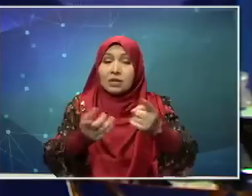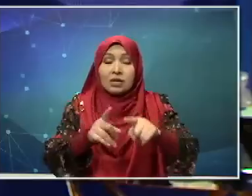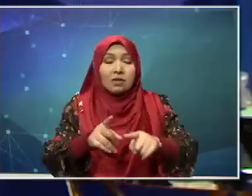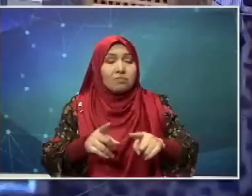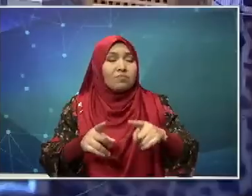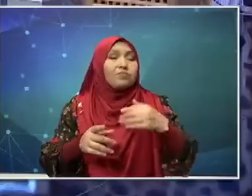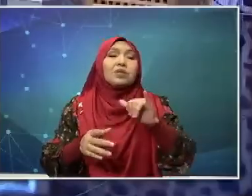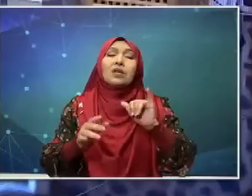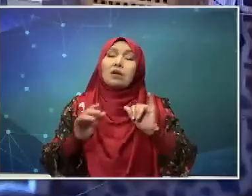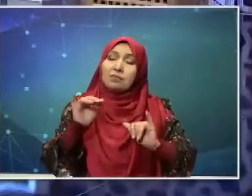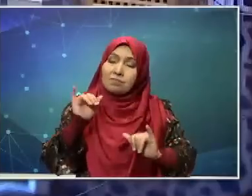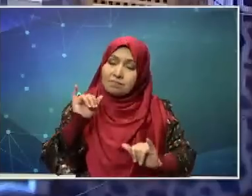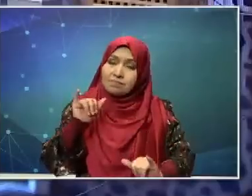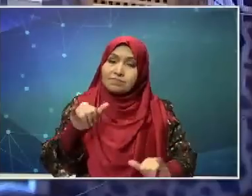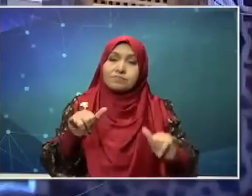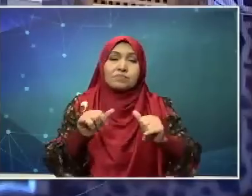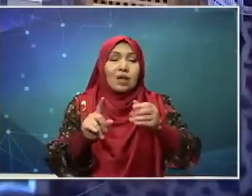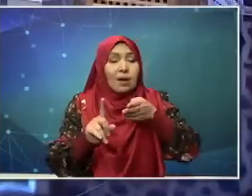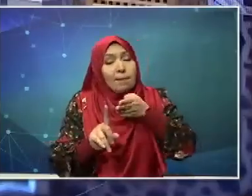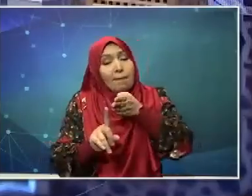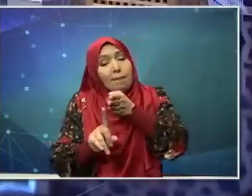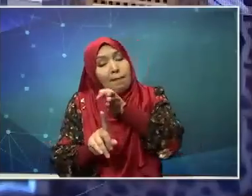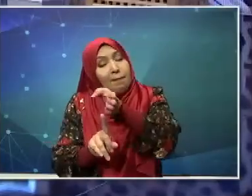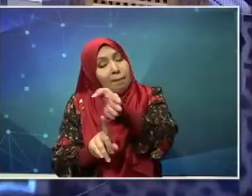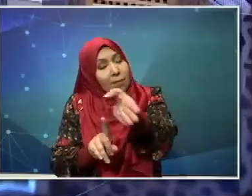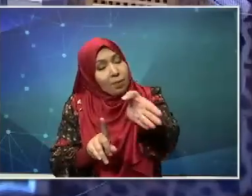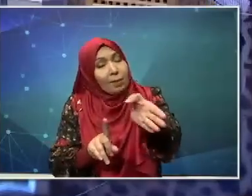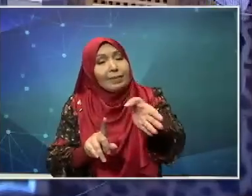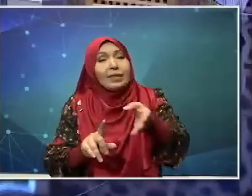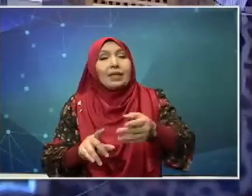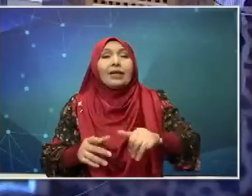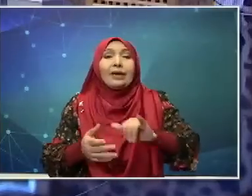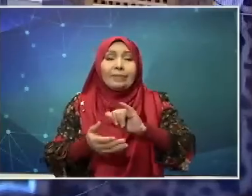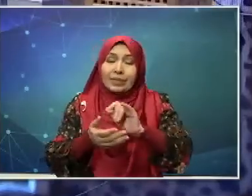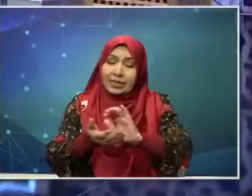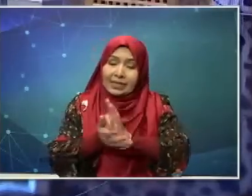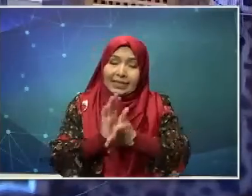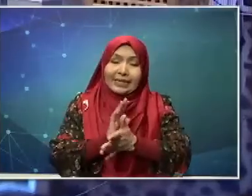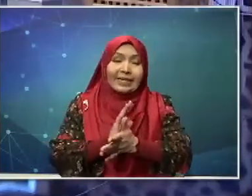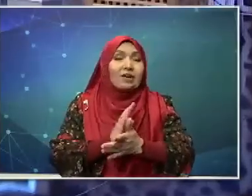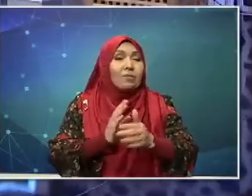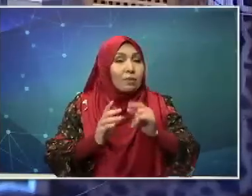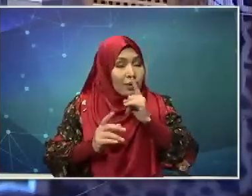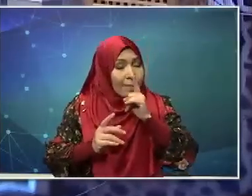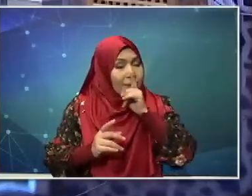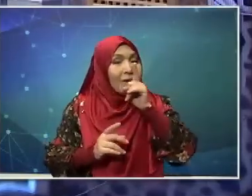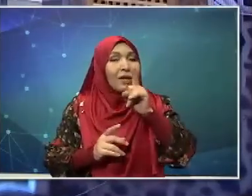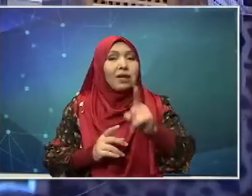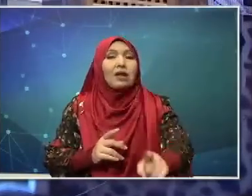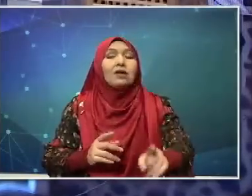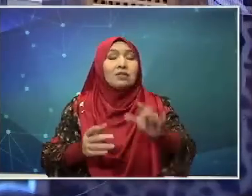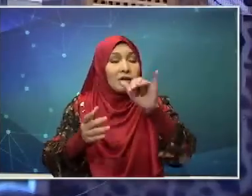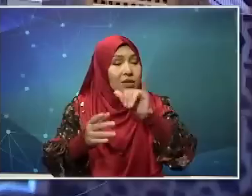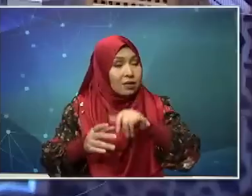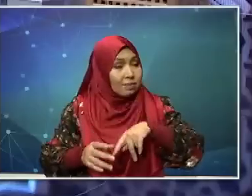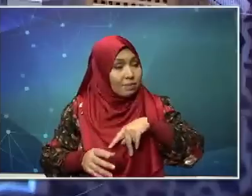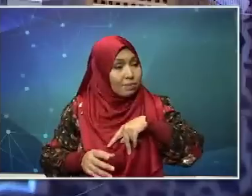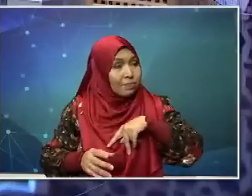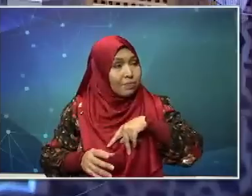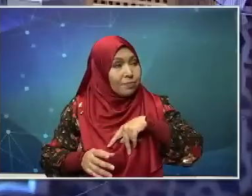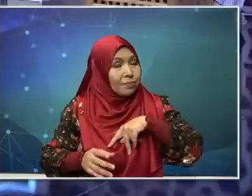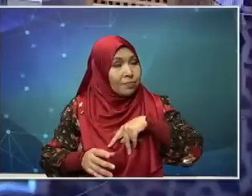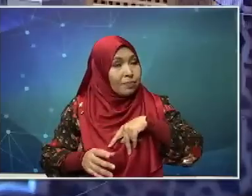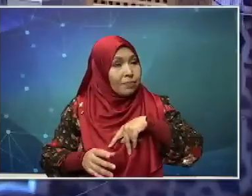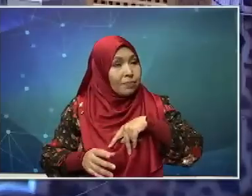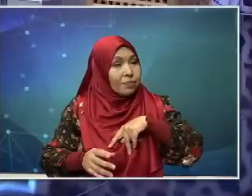memang gitu-gitu connect phone itu kiri dibawa ke tangga nanti kenapa aku punya Wikipedia punya apa dia